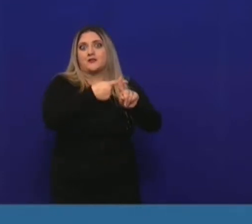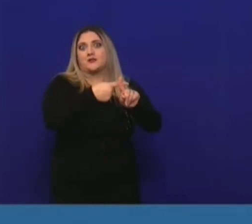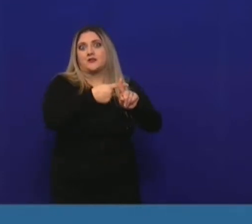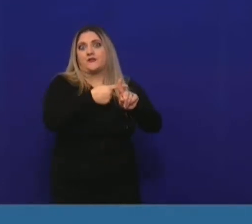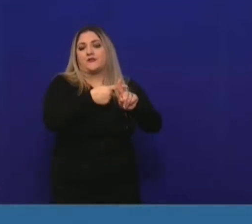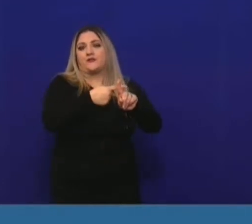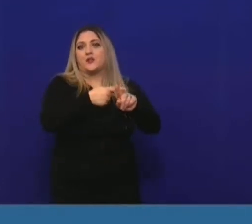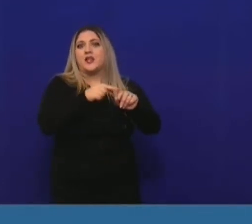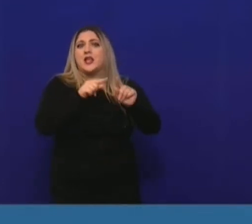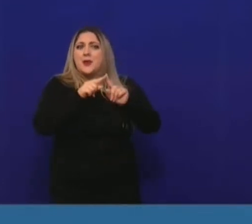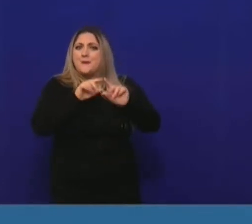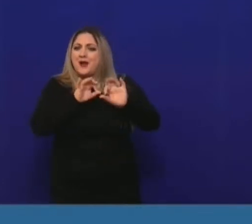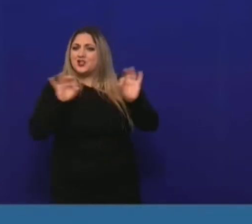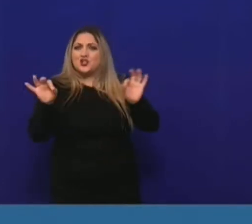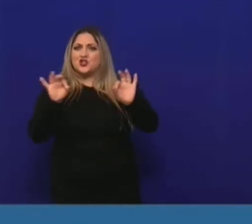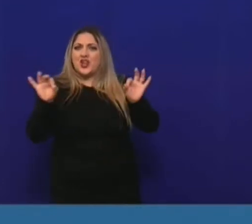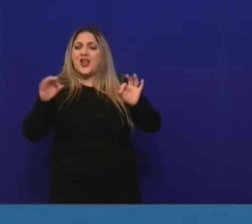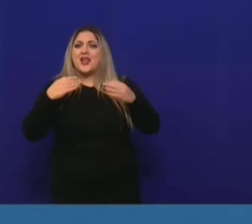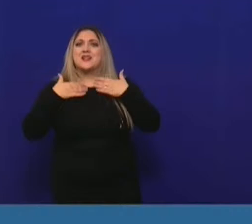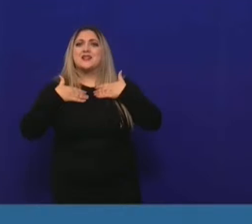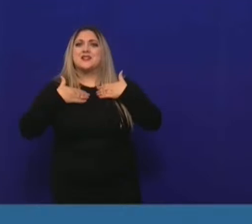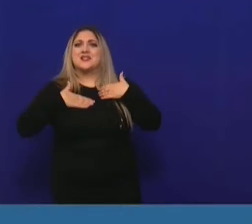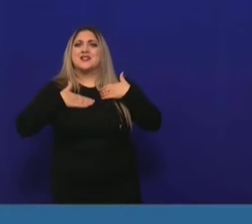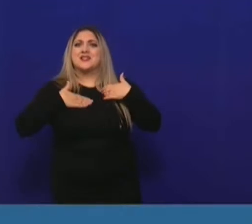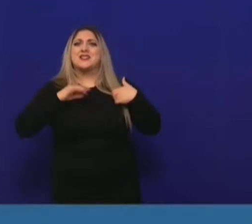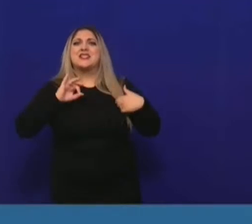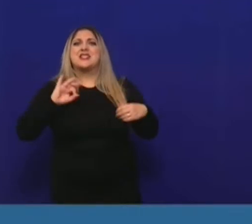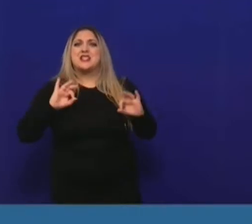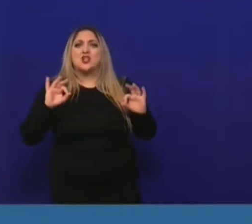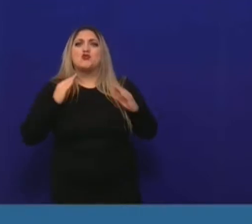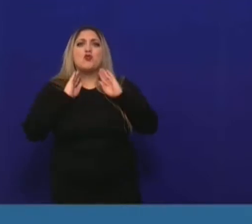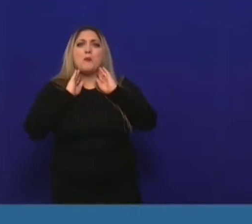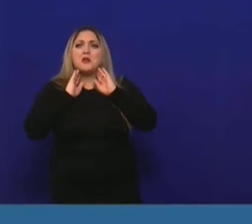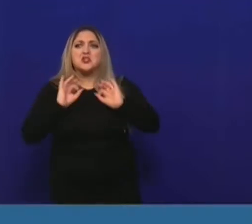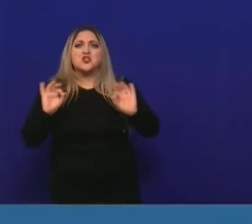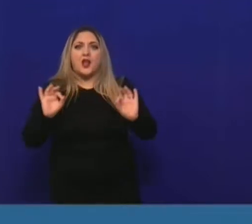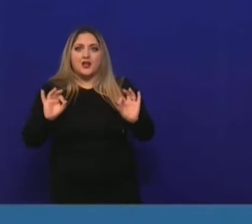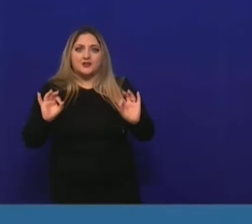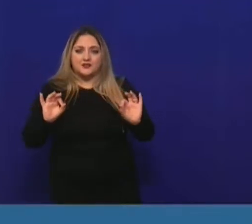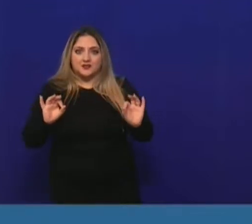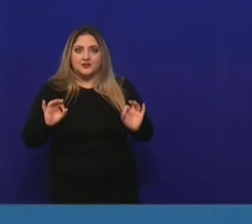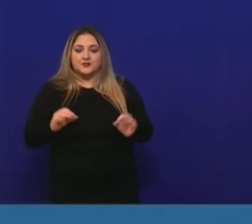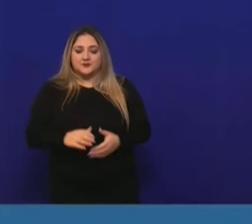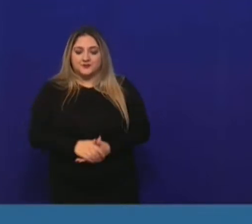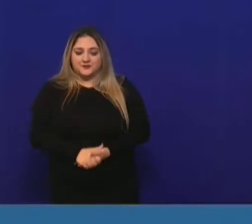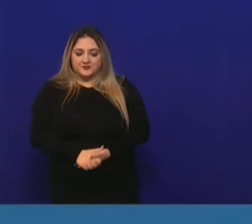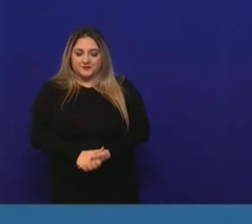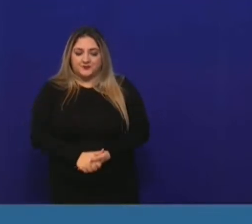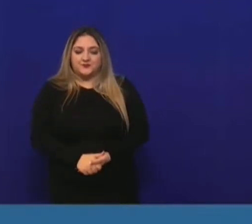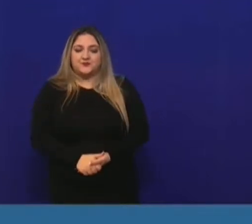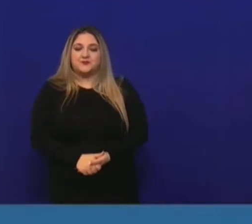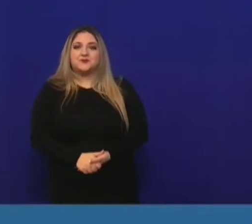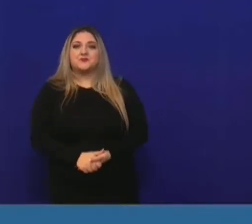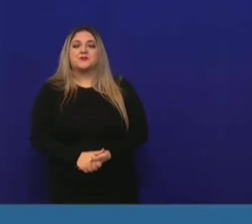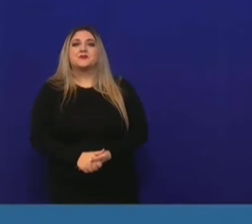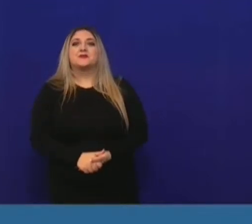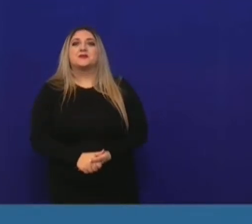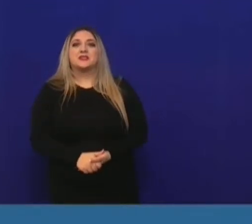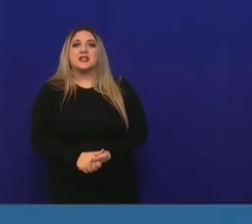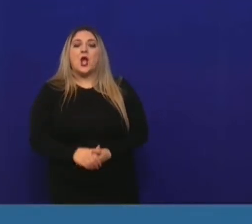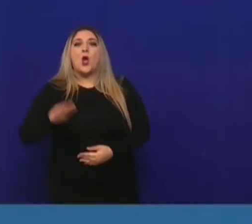sintomi minkejja li għandhom il-virus. U l-aħħar domanda li għandi dwar proposta li saret mis-South End